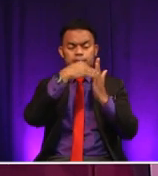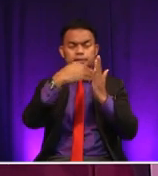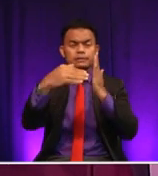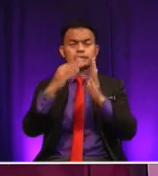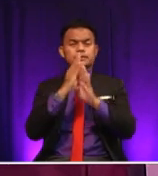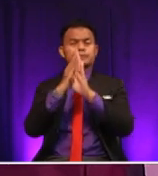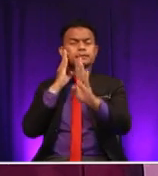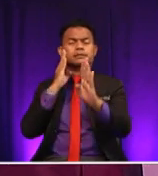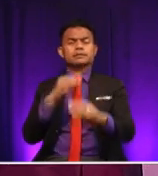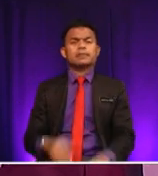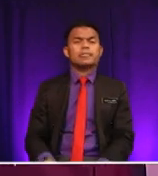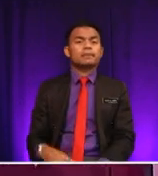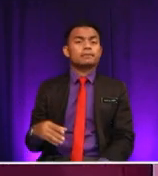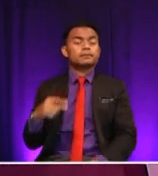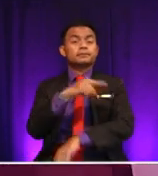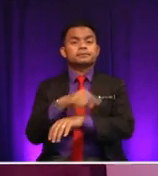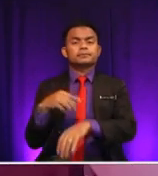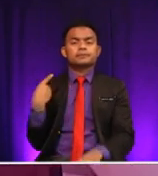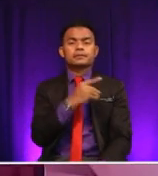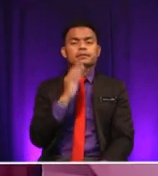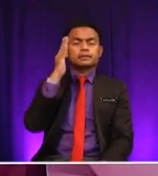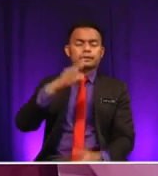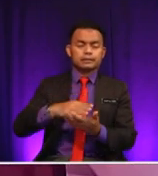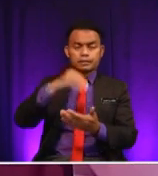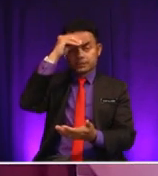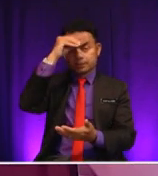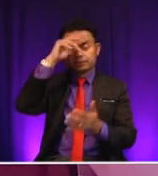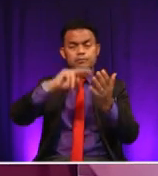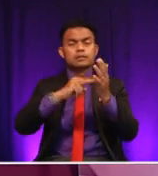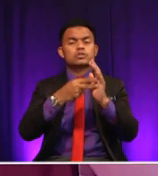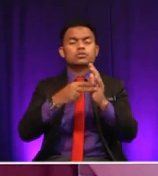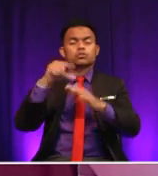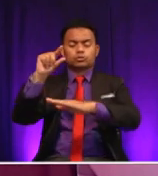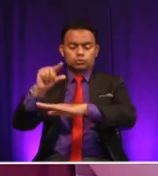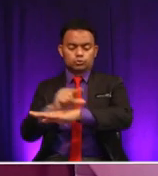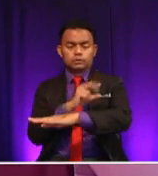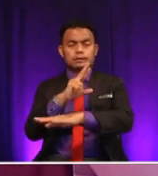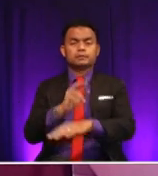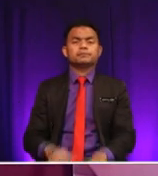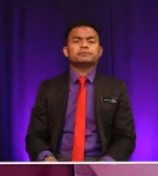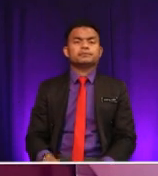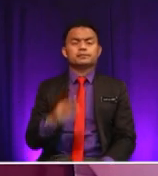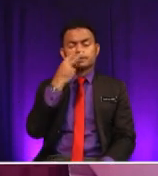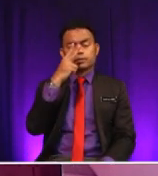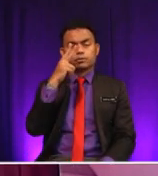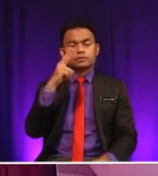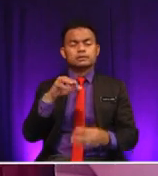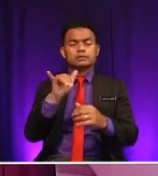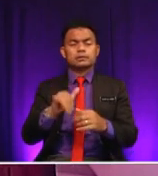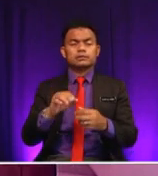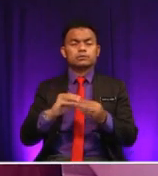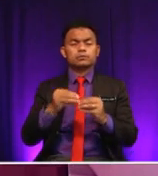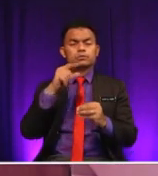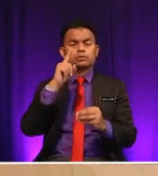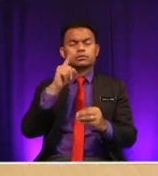sendok pembelajaran tentang Maksud gurindam kalau kita lihat pada rangkap yang pertama di sini rangkap yang pertama dia ceritakan